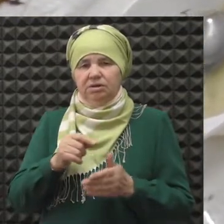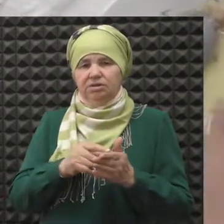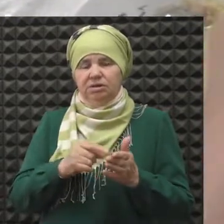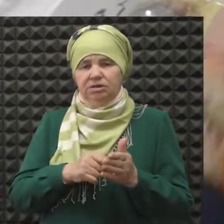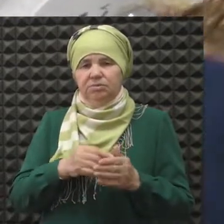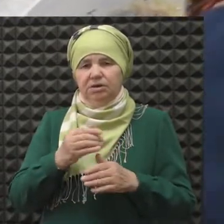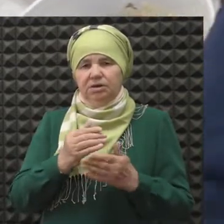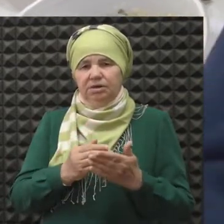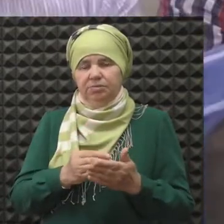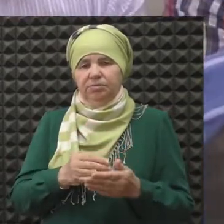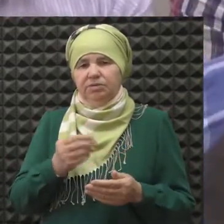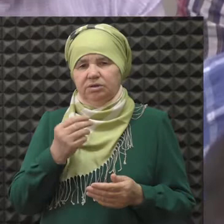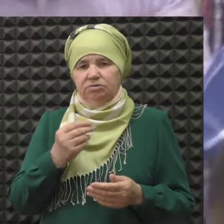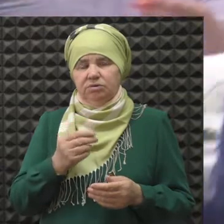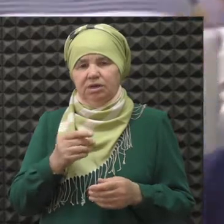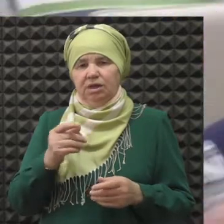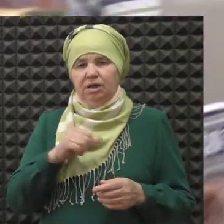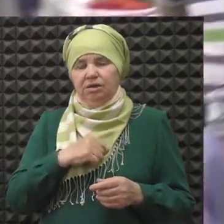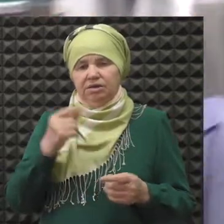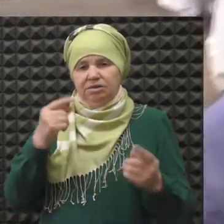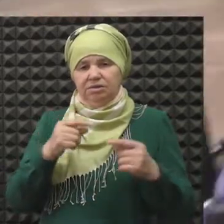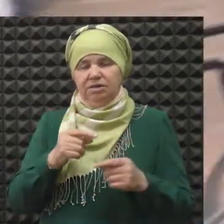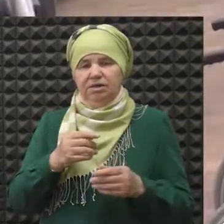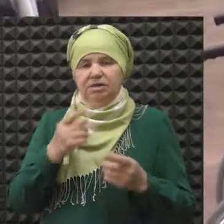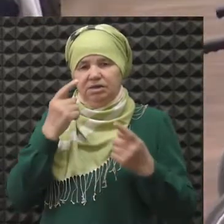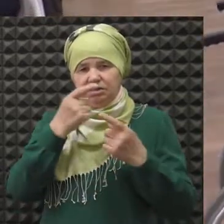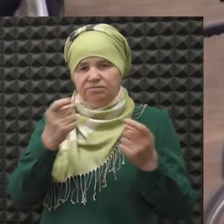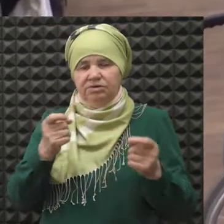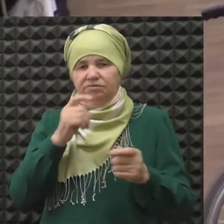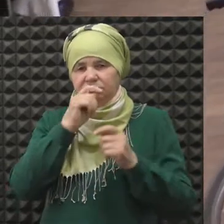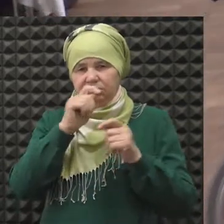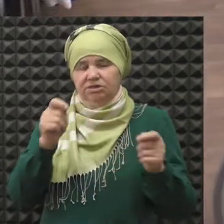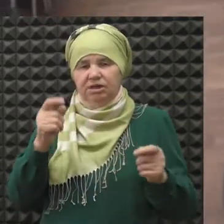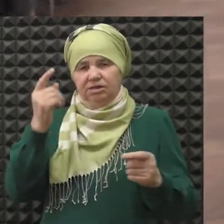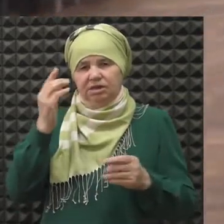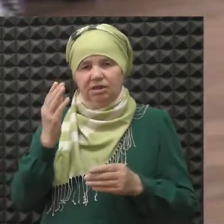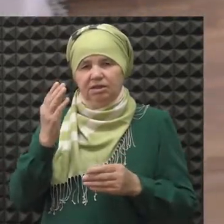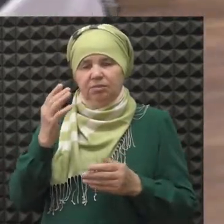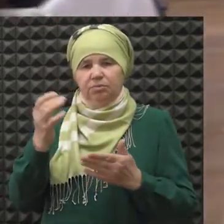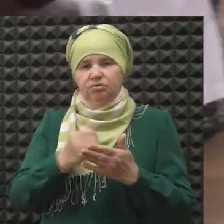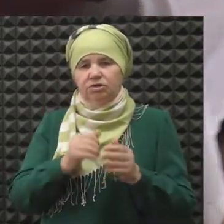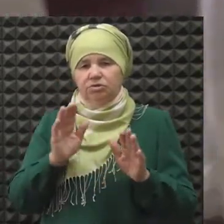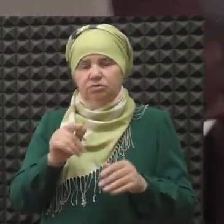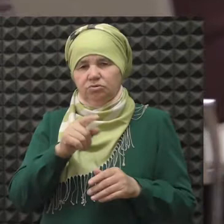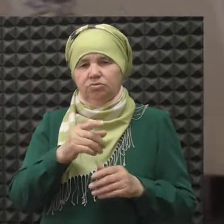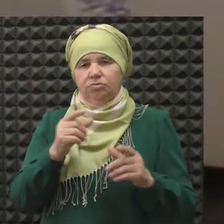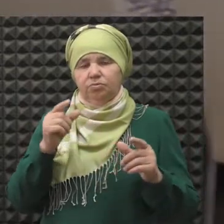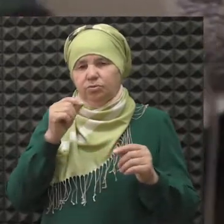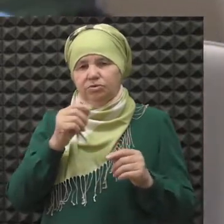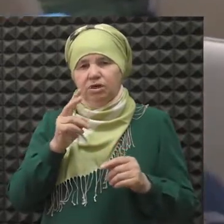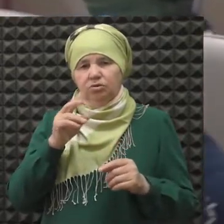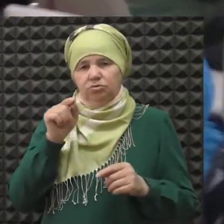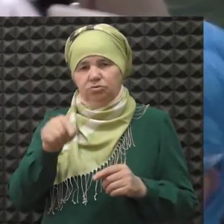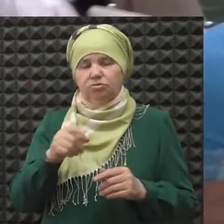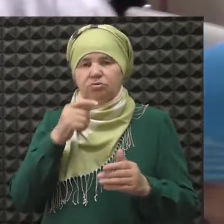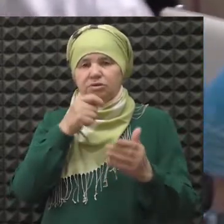хлебом насущным – одна из основных идей Рамадана. И известно, что вознаграждение от Создателя получает не только тот, кто держит пост, но и